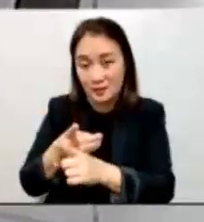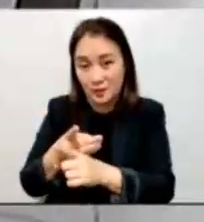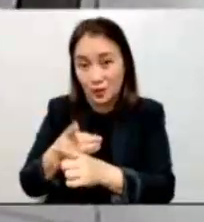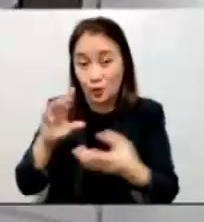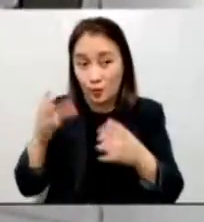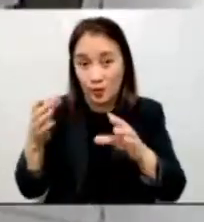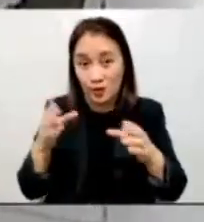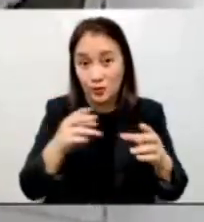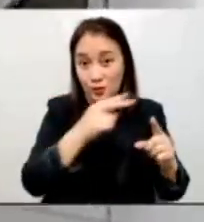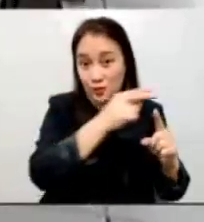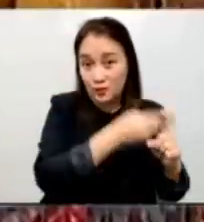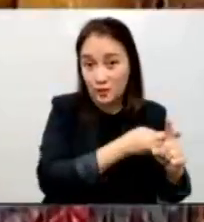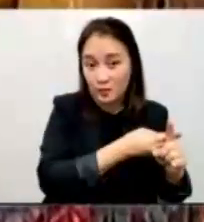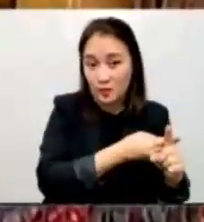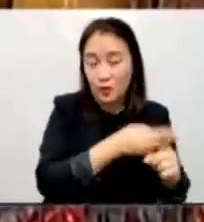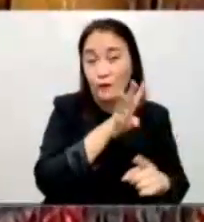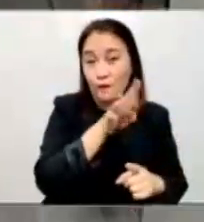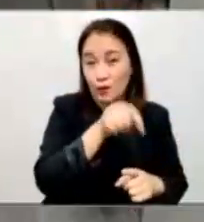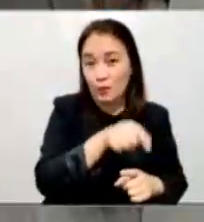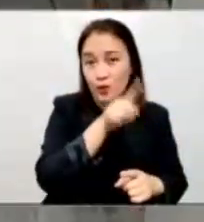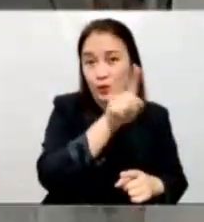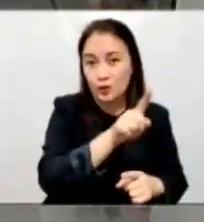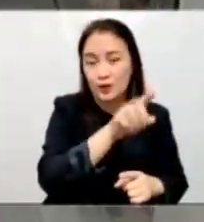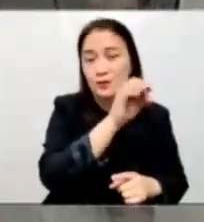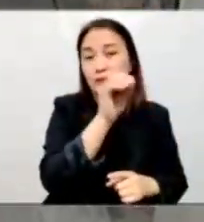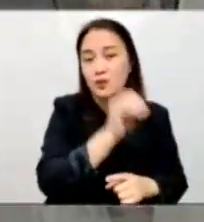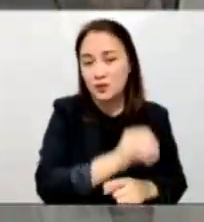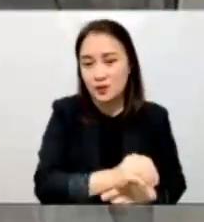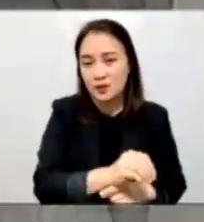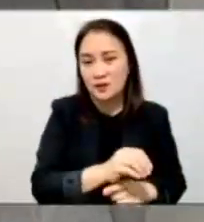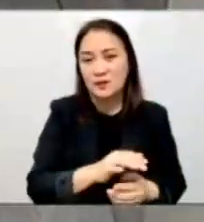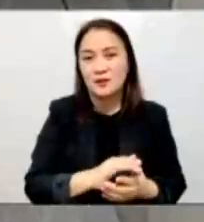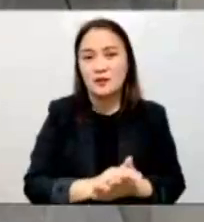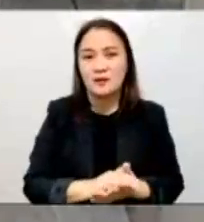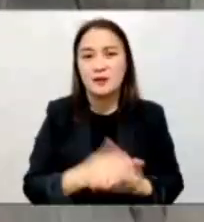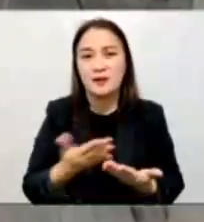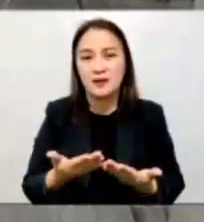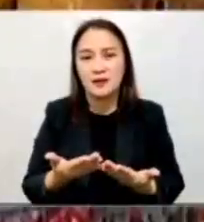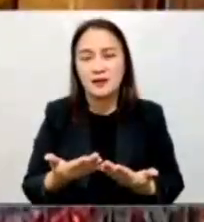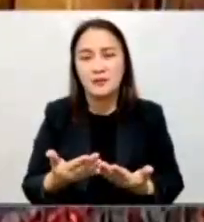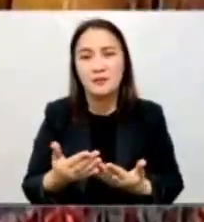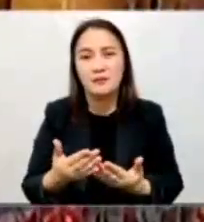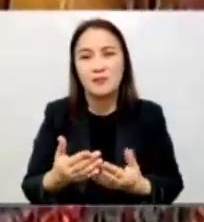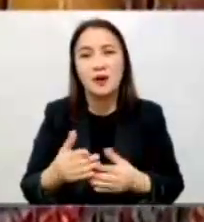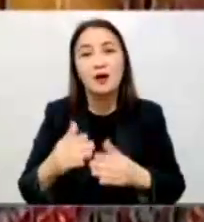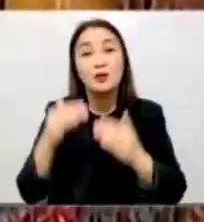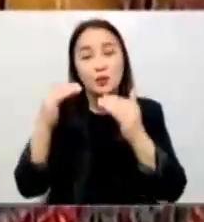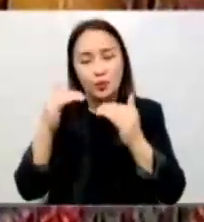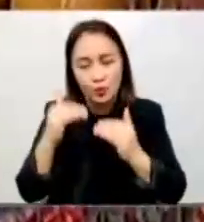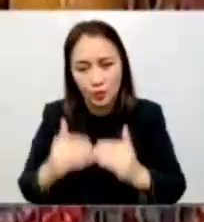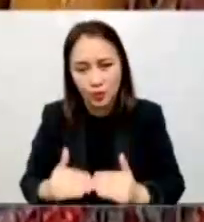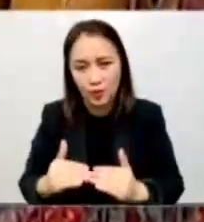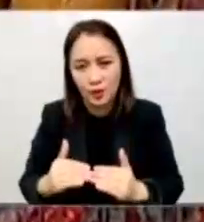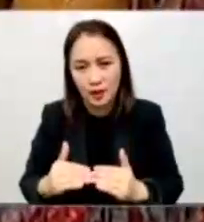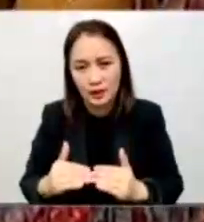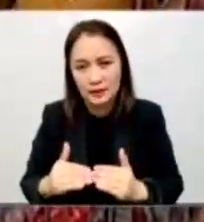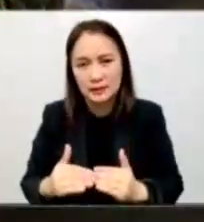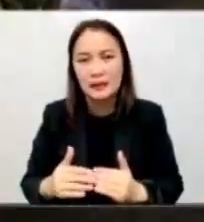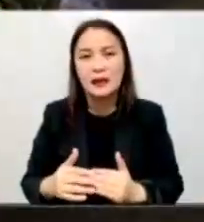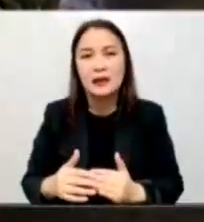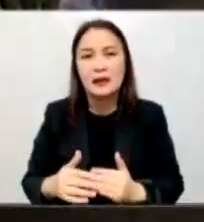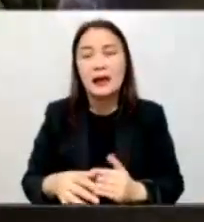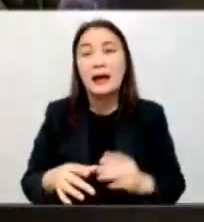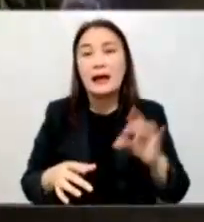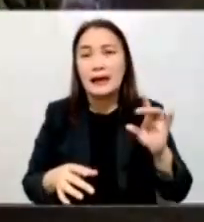nung Nobyembre na 4.1%. Higit din sa kalahating mas mababa ito kumpara nung nakaraang taon na pumalo sa